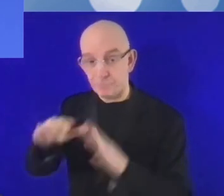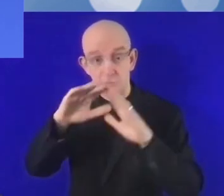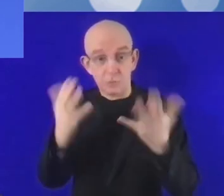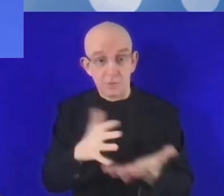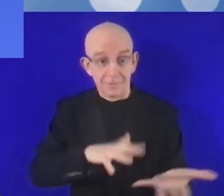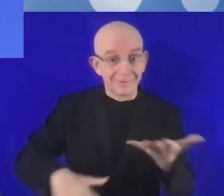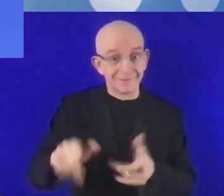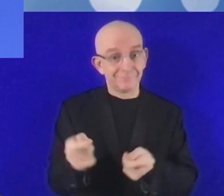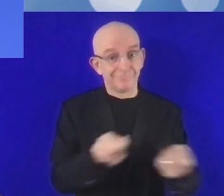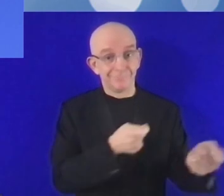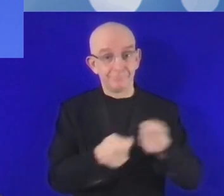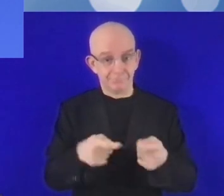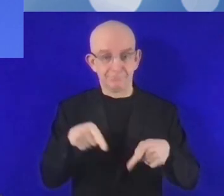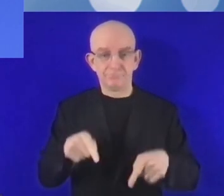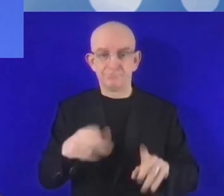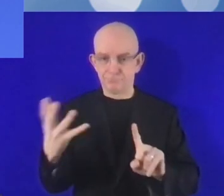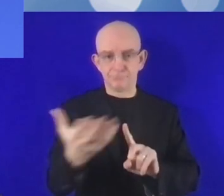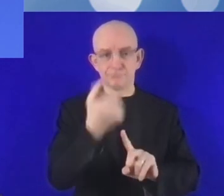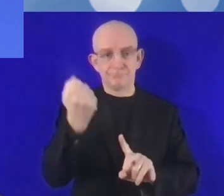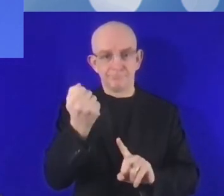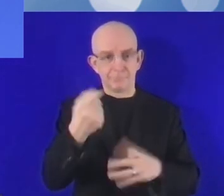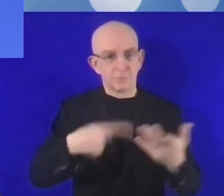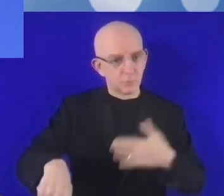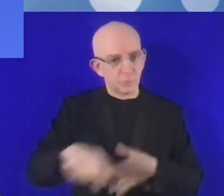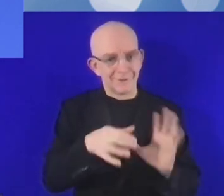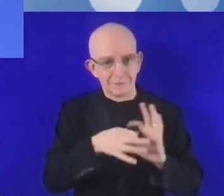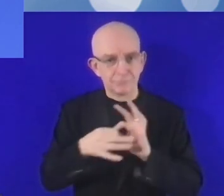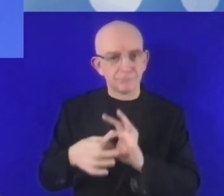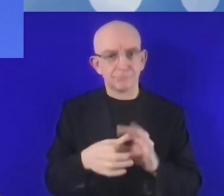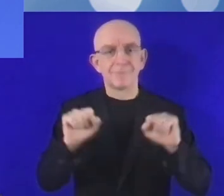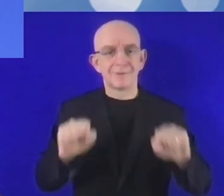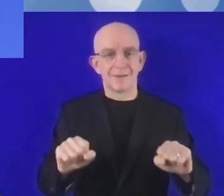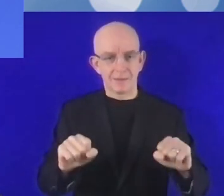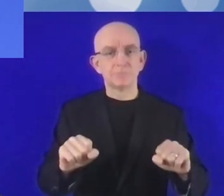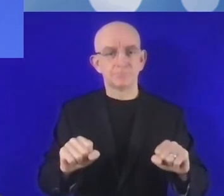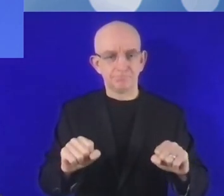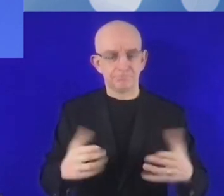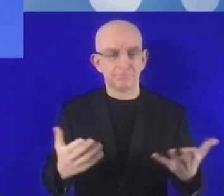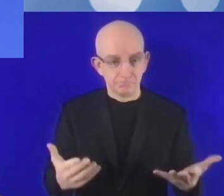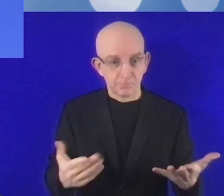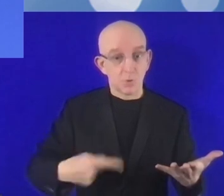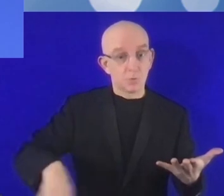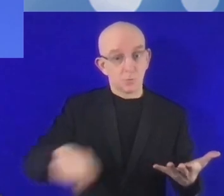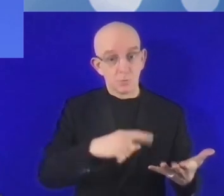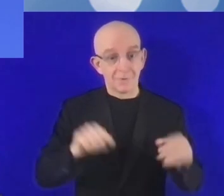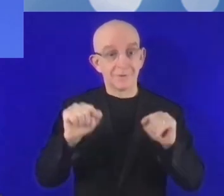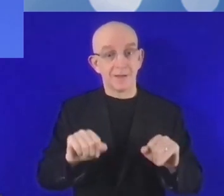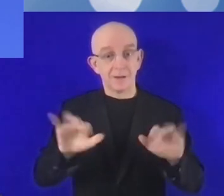如果我们是联合，我们可以成功。那我很高兴今天有那么多